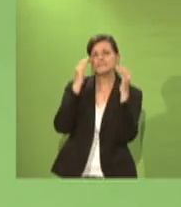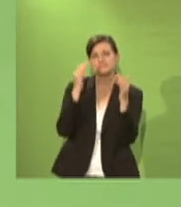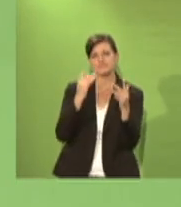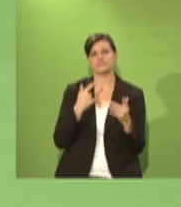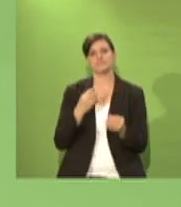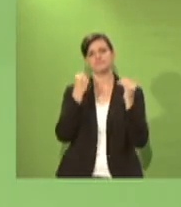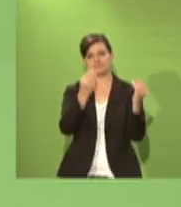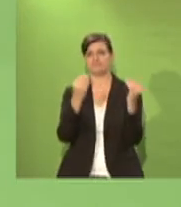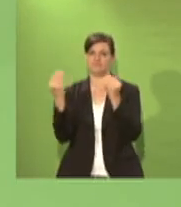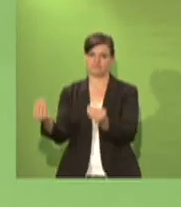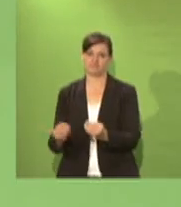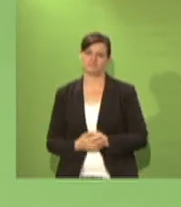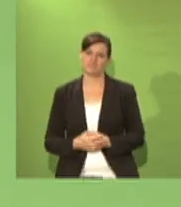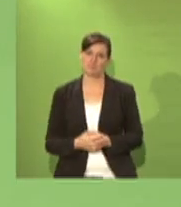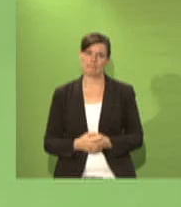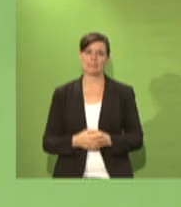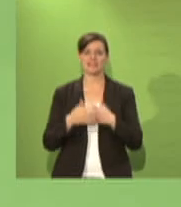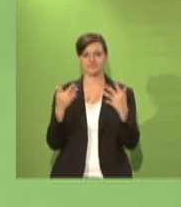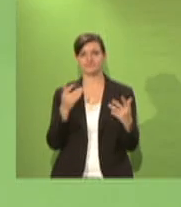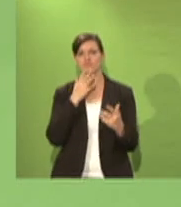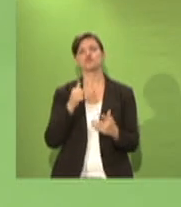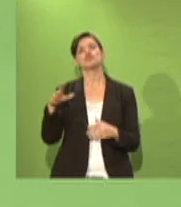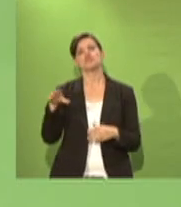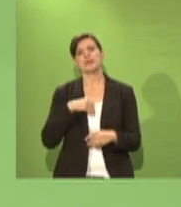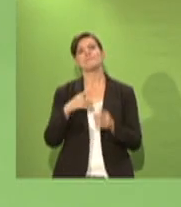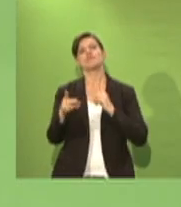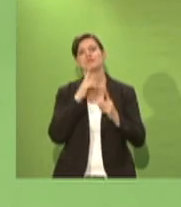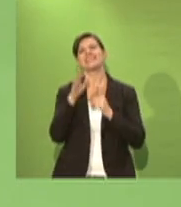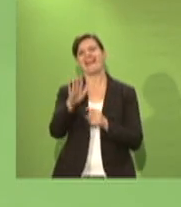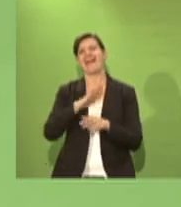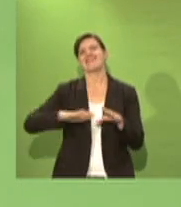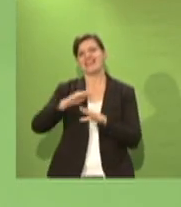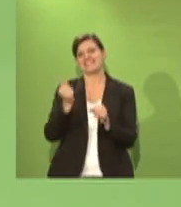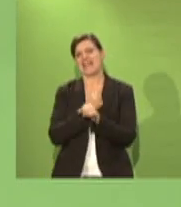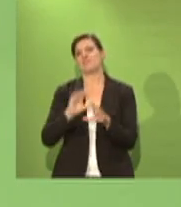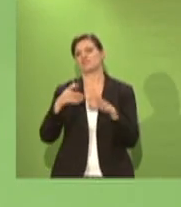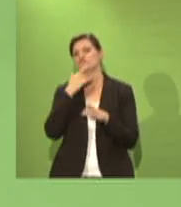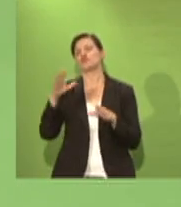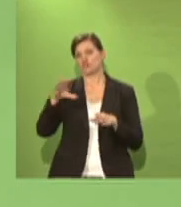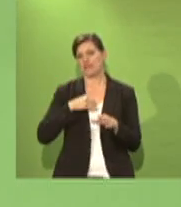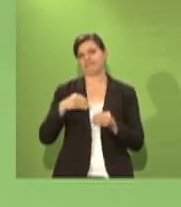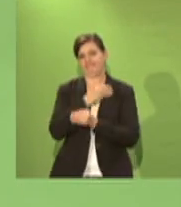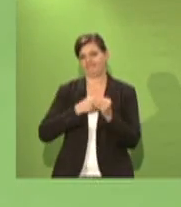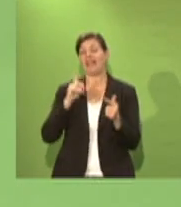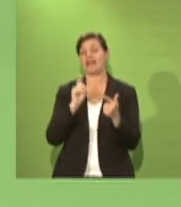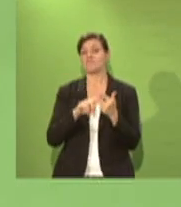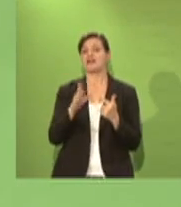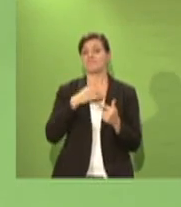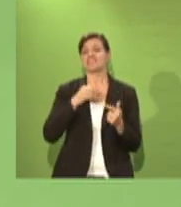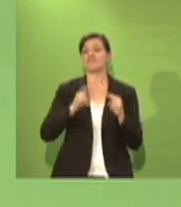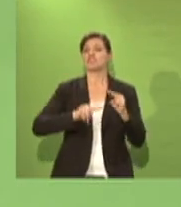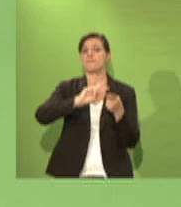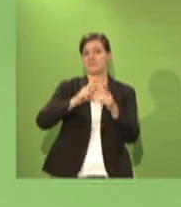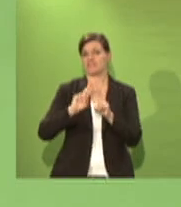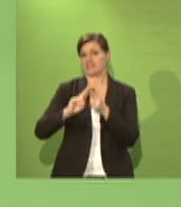Parteileben ausgeschlossen wären. Das wollen wir zusammen mit den Sprecherinnen und Sprechern der Landesarbeitsgemeinschaft machen. Das wollen wir aber auch zusammen weiter mit Mitgliedern